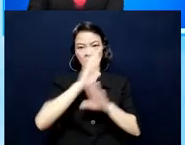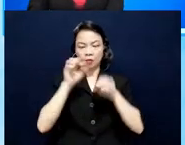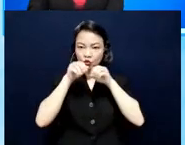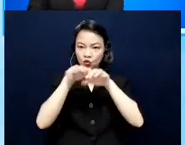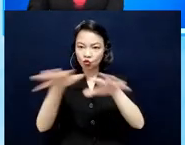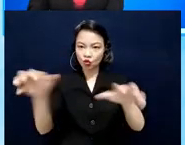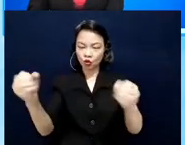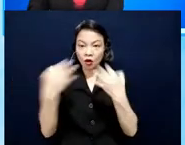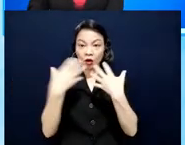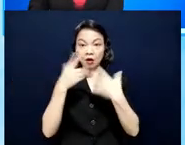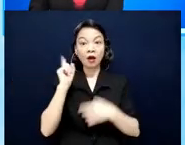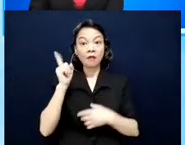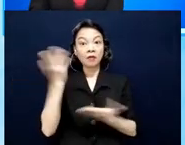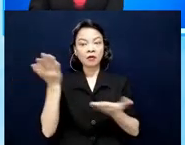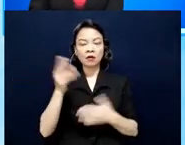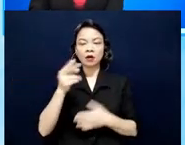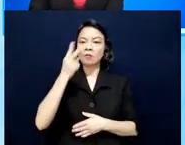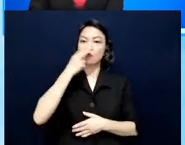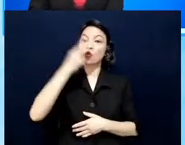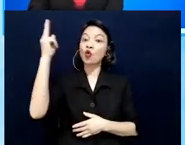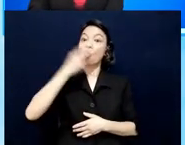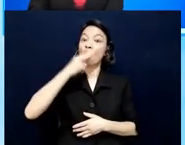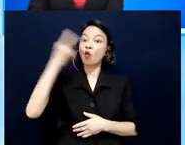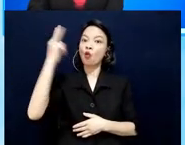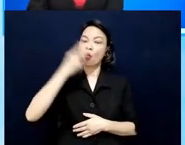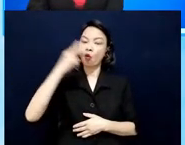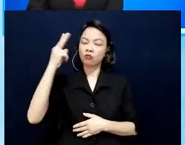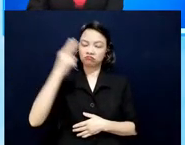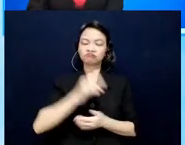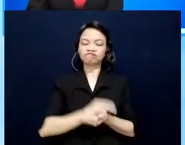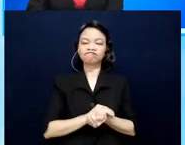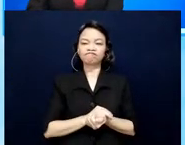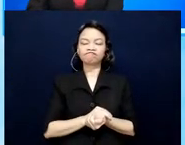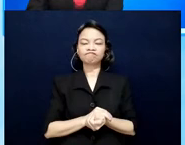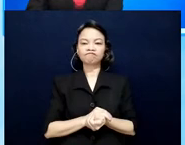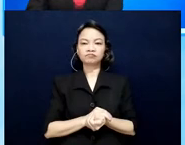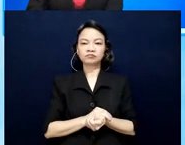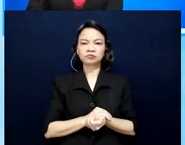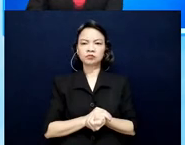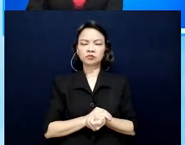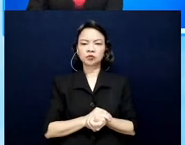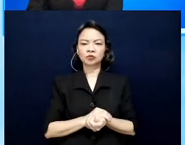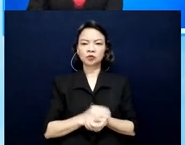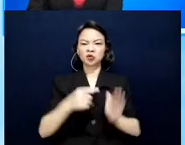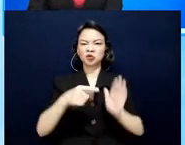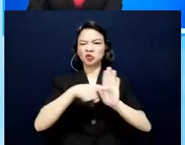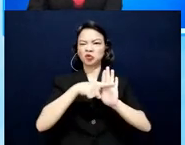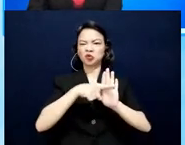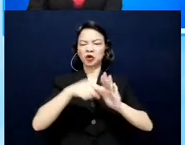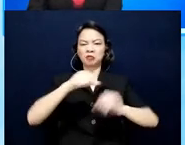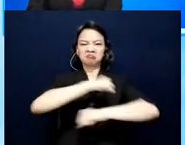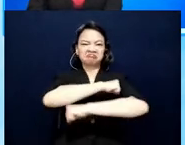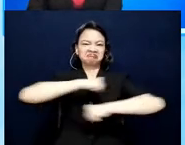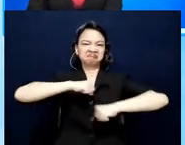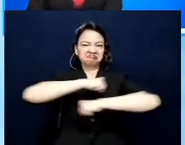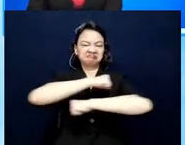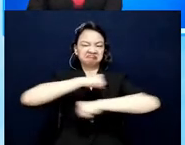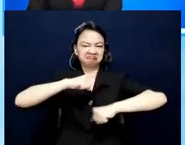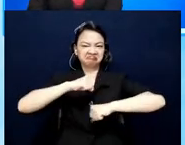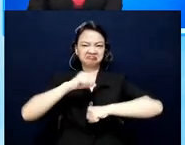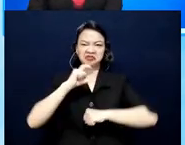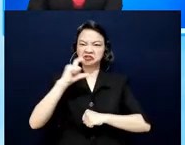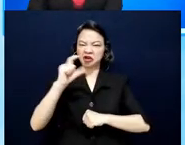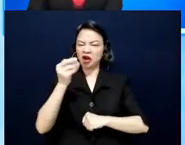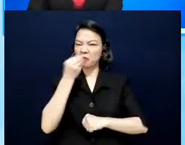sudah dibahas oleh Bapak-Ibu sebelumnya. Kemudian kurang aktivitas fisik, pola makan yang